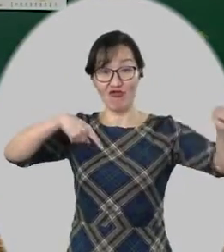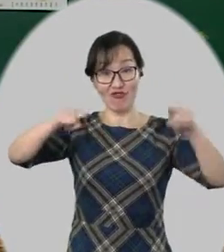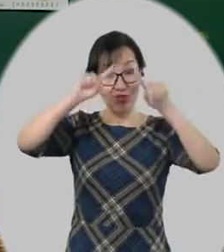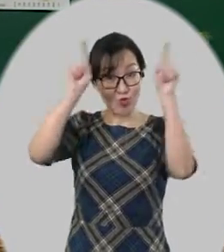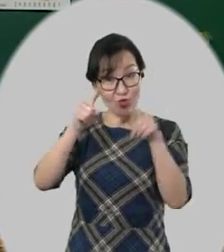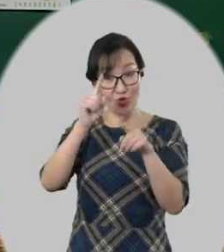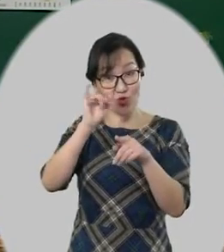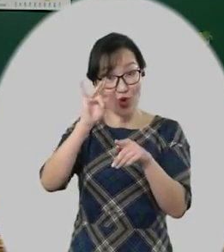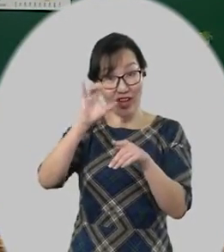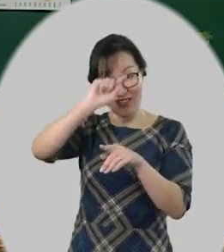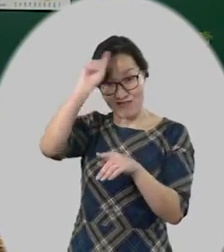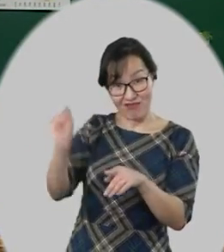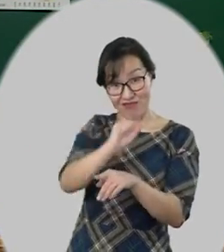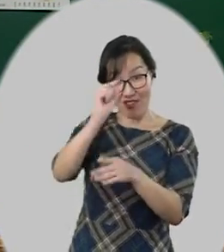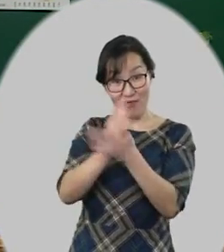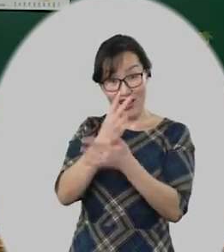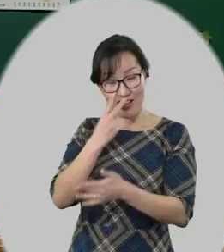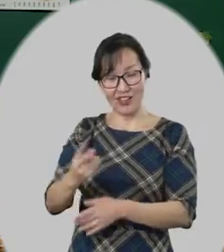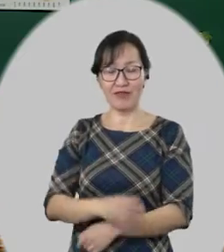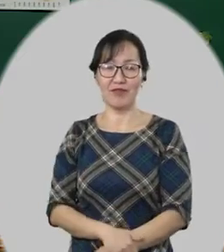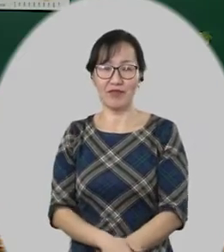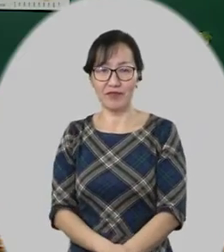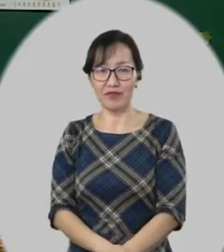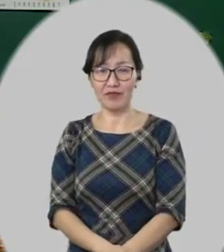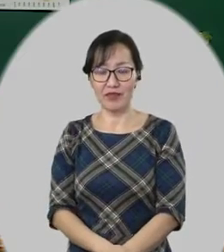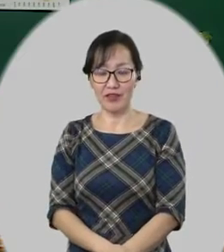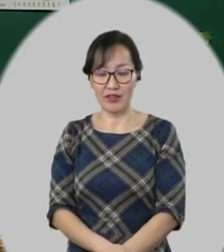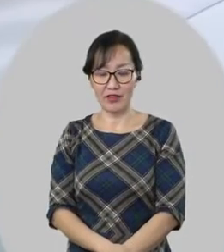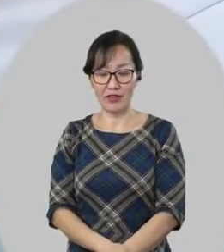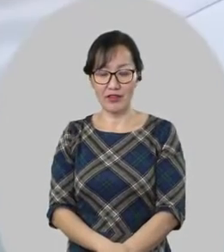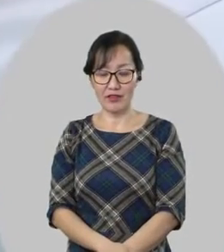зургийн тэмдэглэгэн дээр хоёр цэгтээ